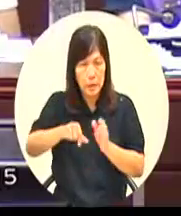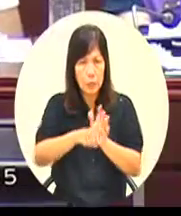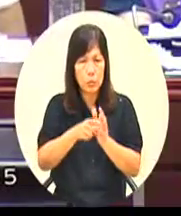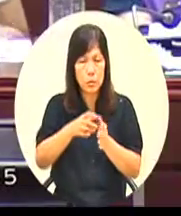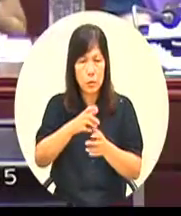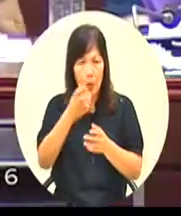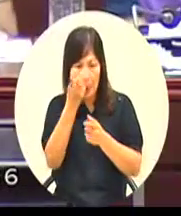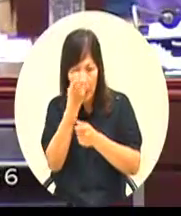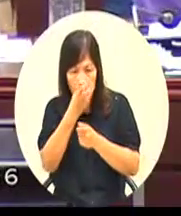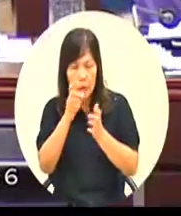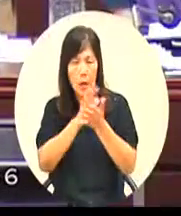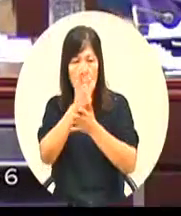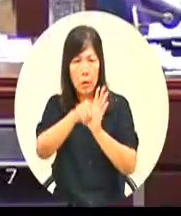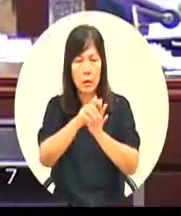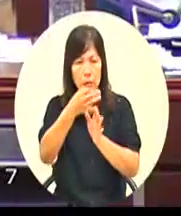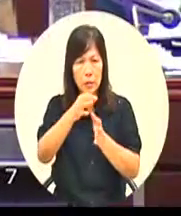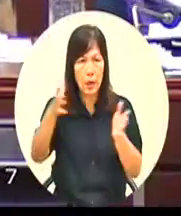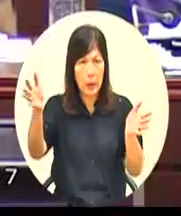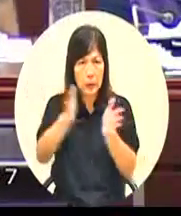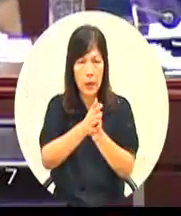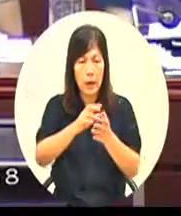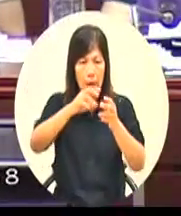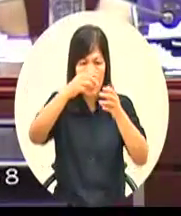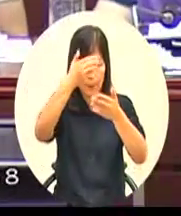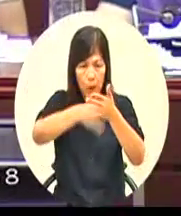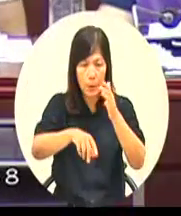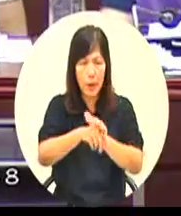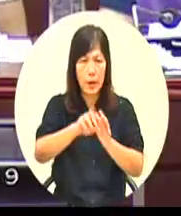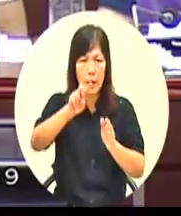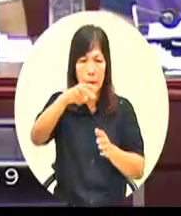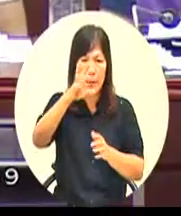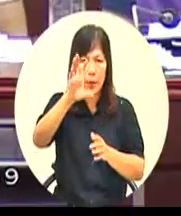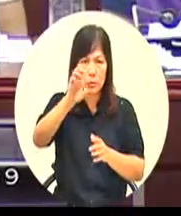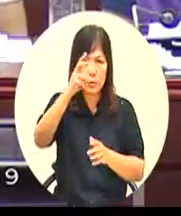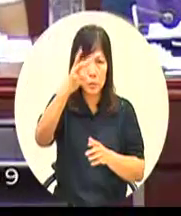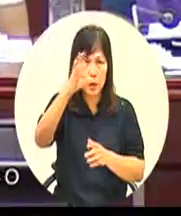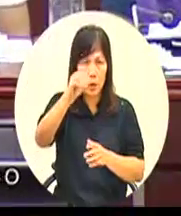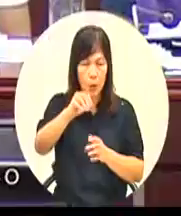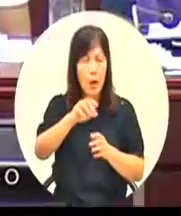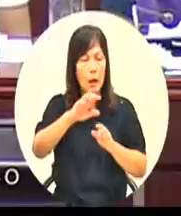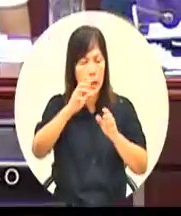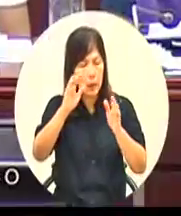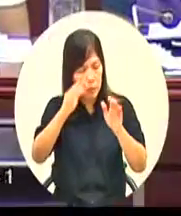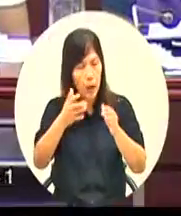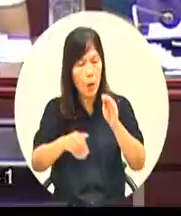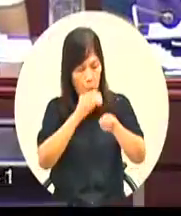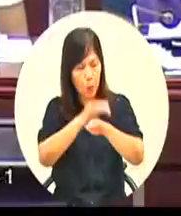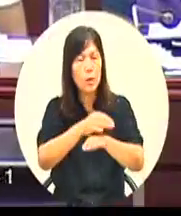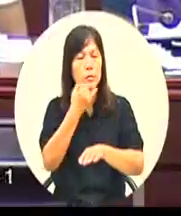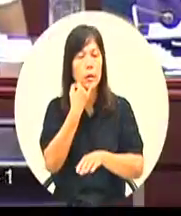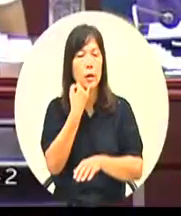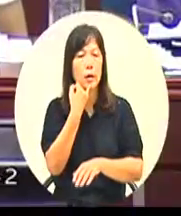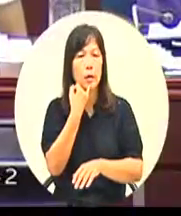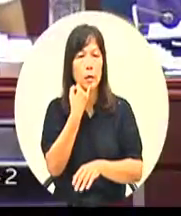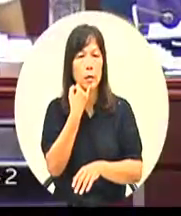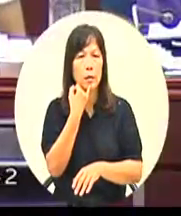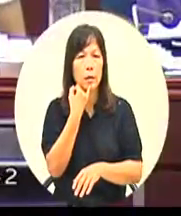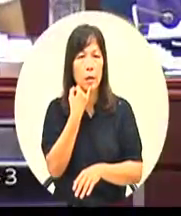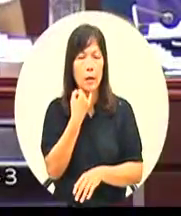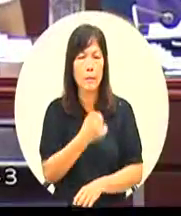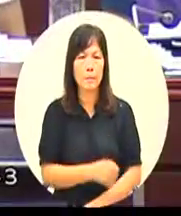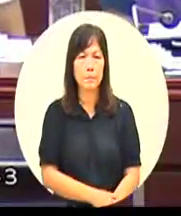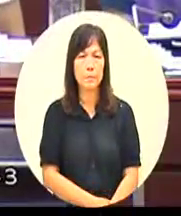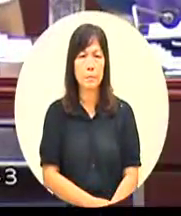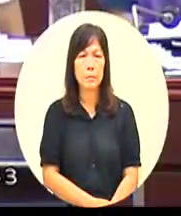后，它的整个经费下修到292万哦，大致就可以去做一个好的一个重建